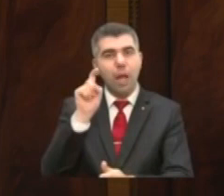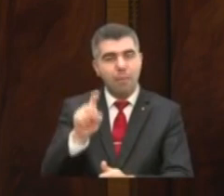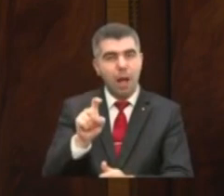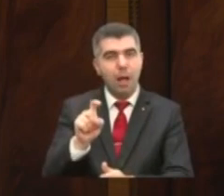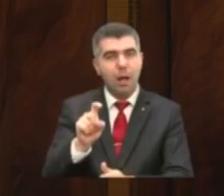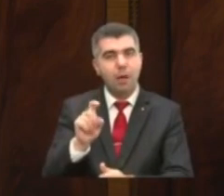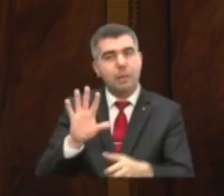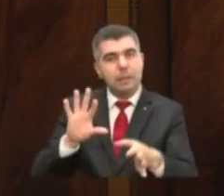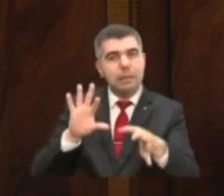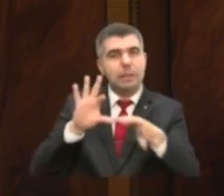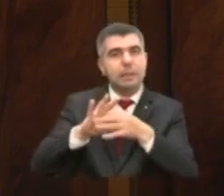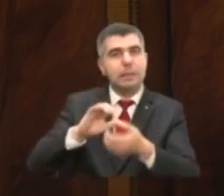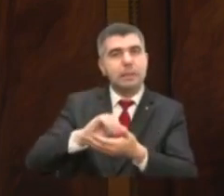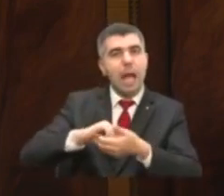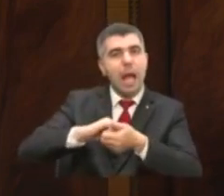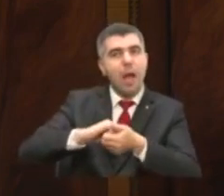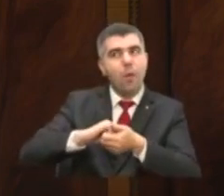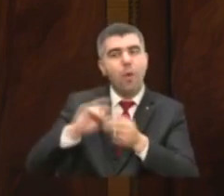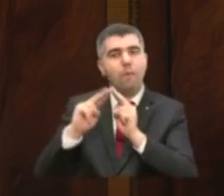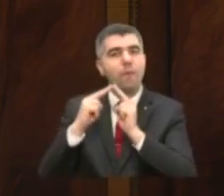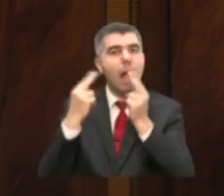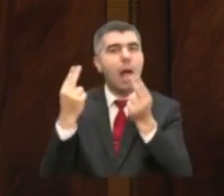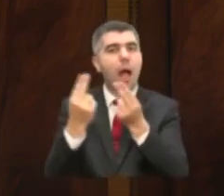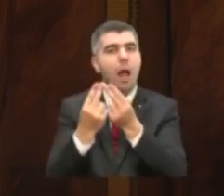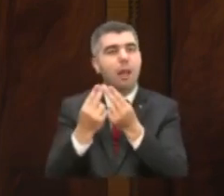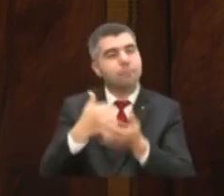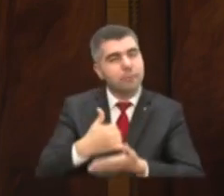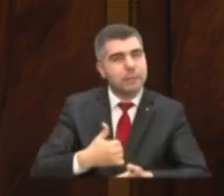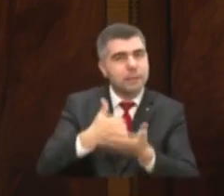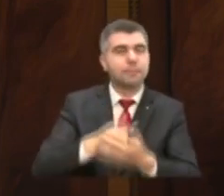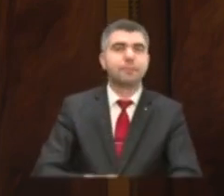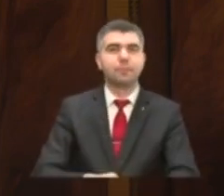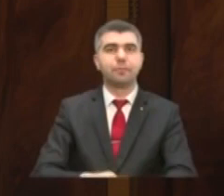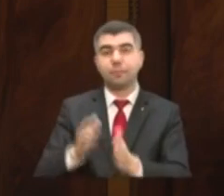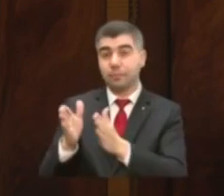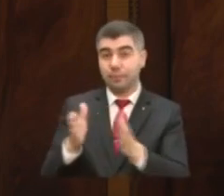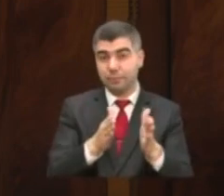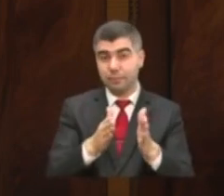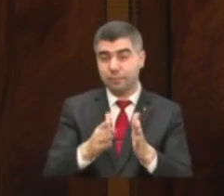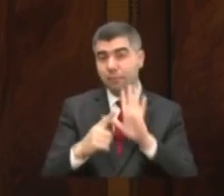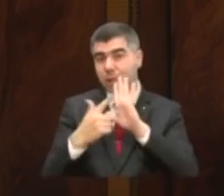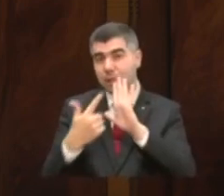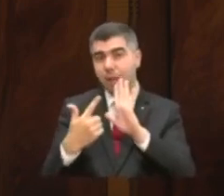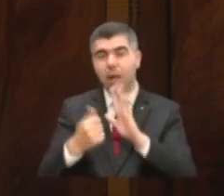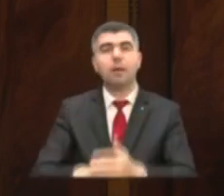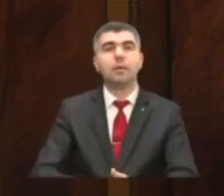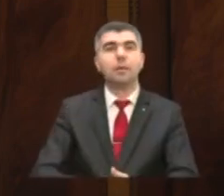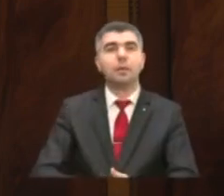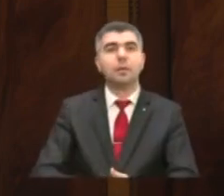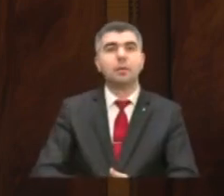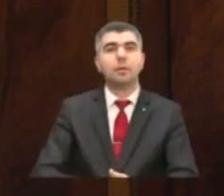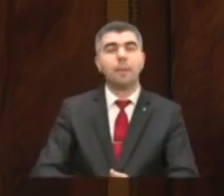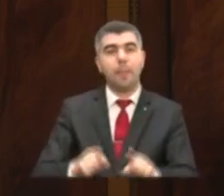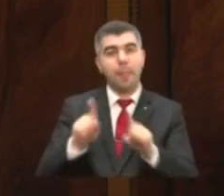الدولي. سابعا، خصني نشير لواحد إجراء اجتماعي مهم أيضا، وهو